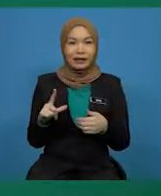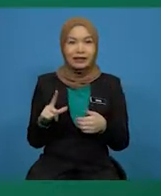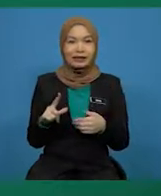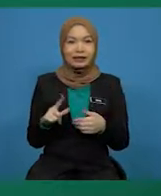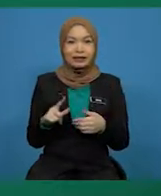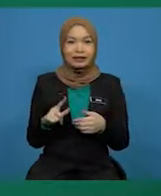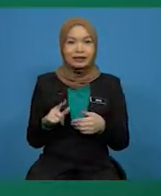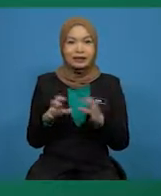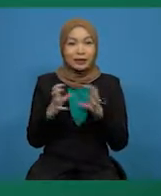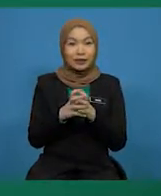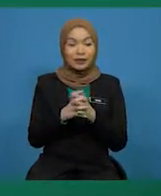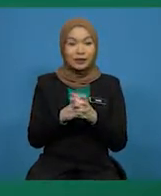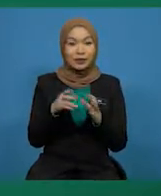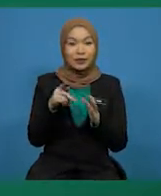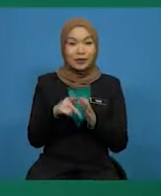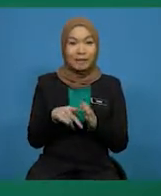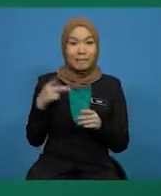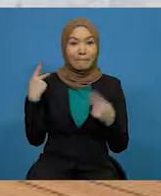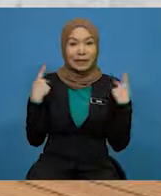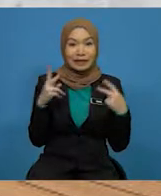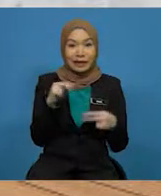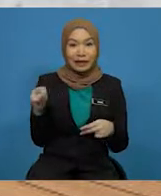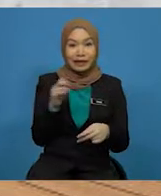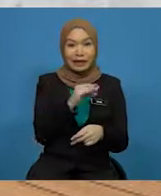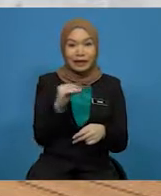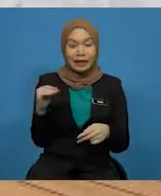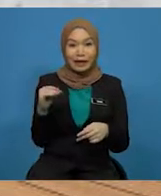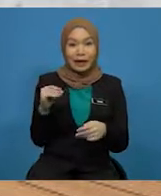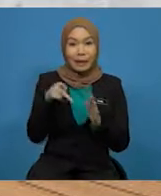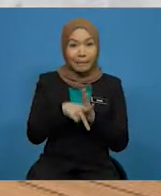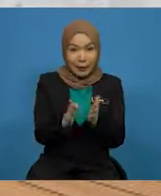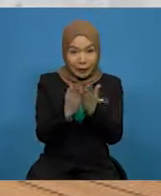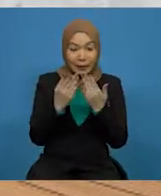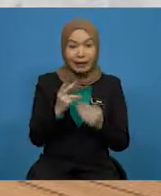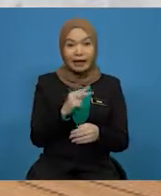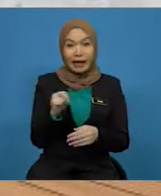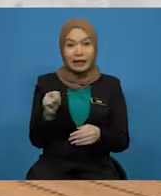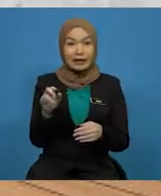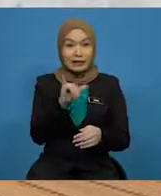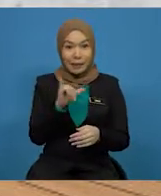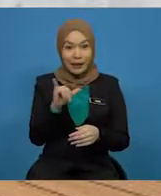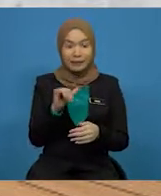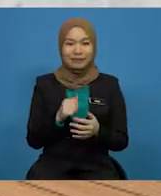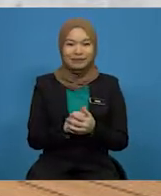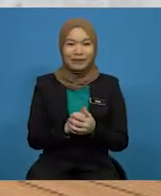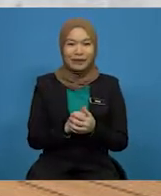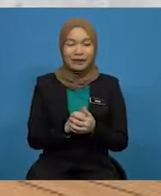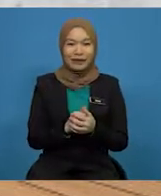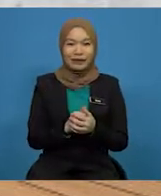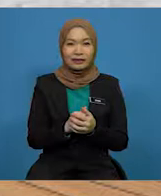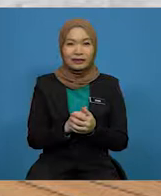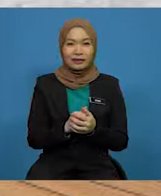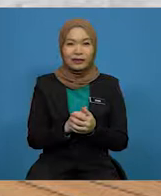dengan jumlah permintaan wang di pasaran. Secara matematiknya, jika penawaran wang di pasaran bernilai